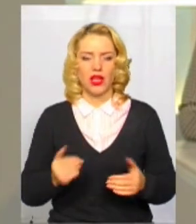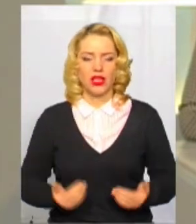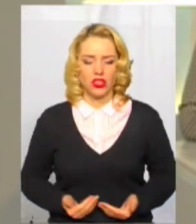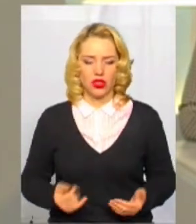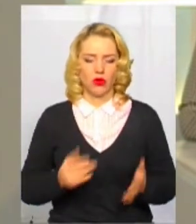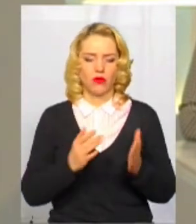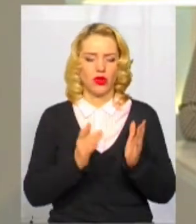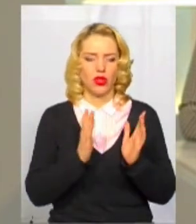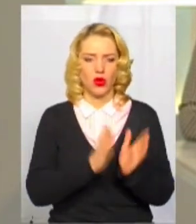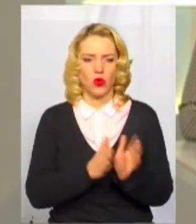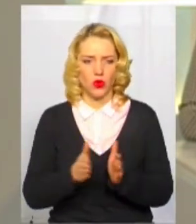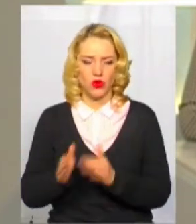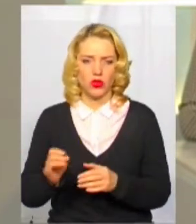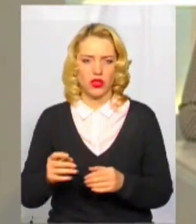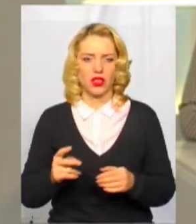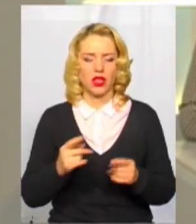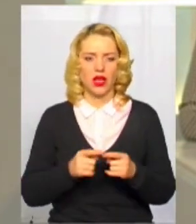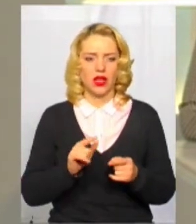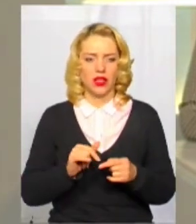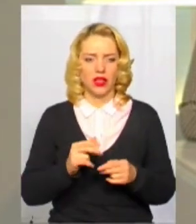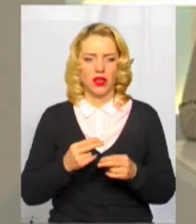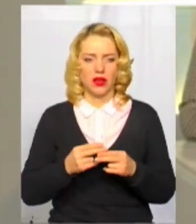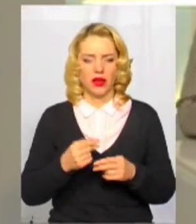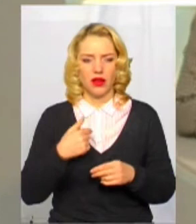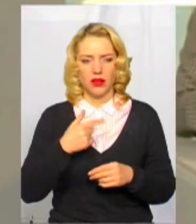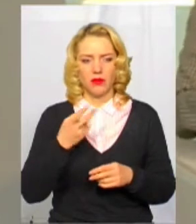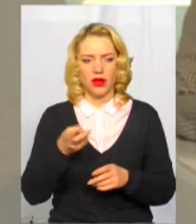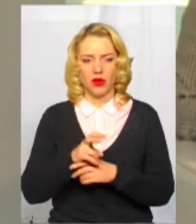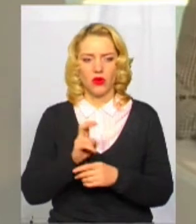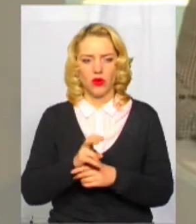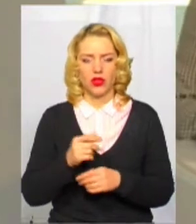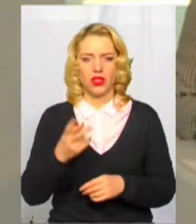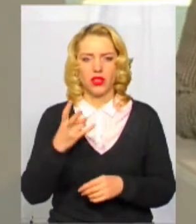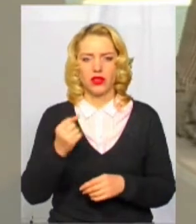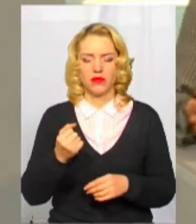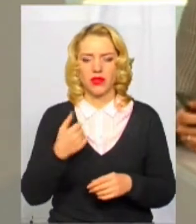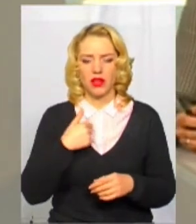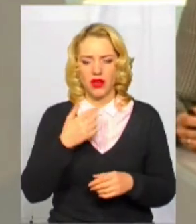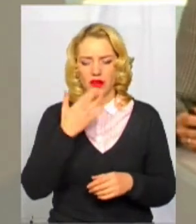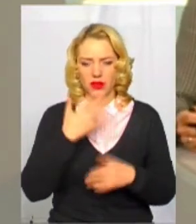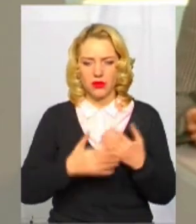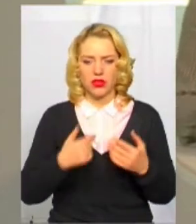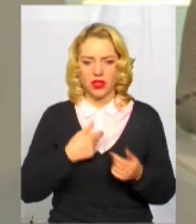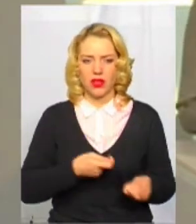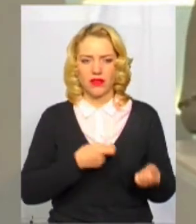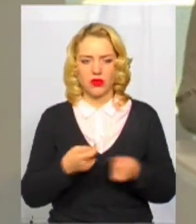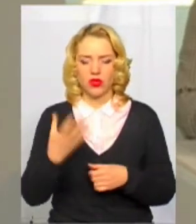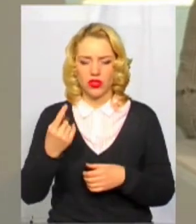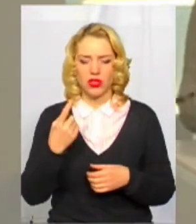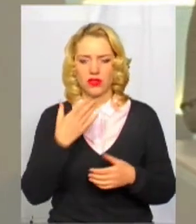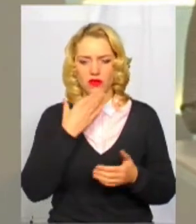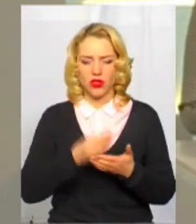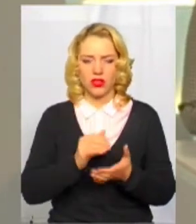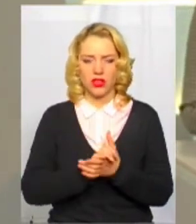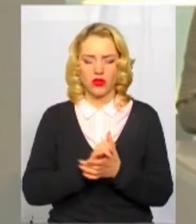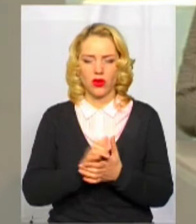і побутовою технікою, що до мене приходили на прийом і казали, ви вибачте, але я везу ще одних своїх знайомих, ще одних своїх сусідів, тому що